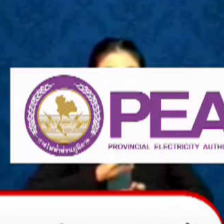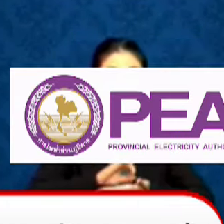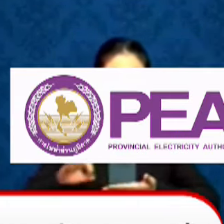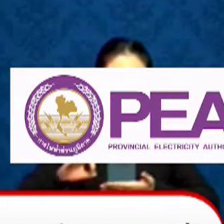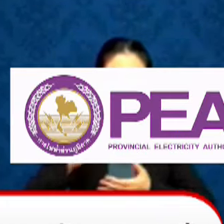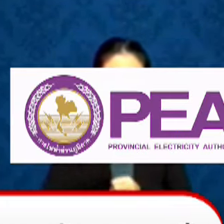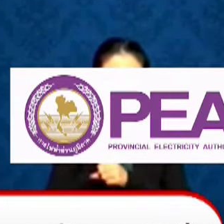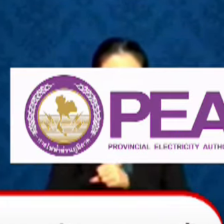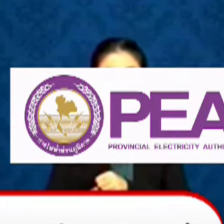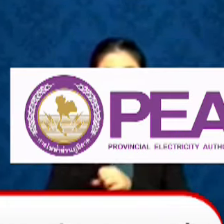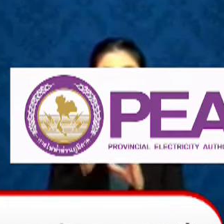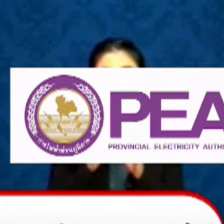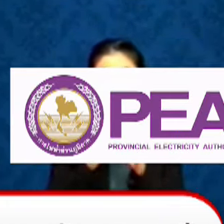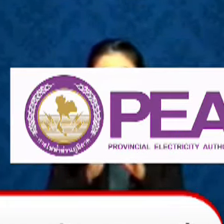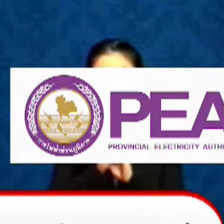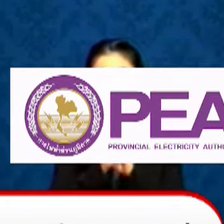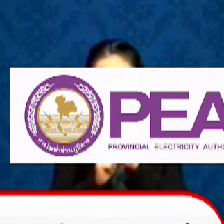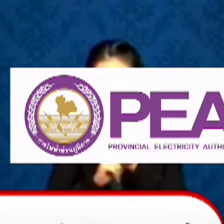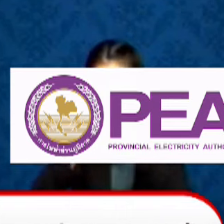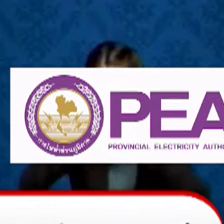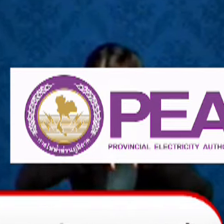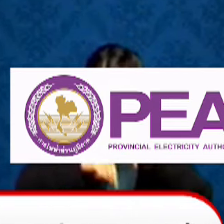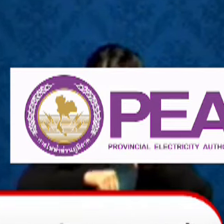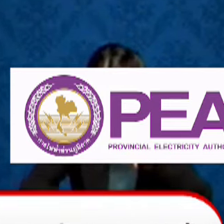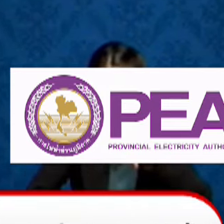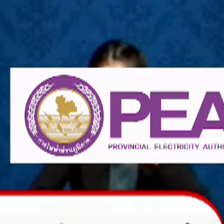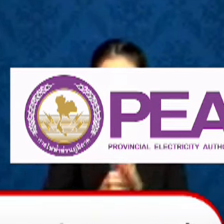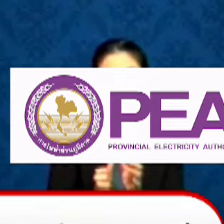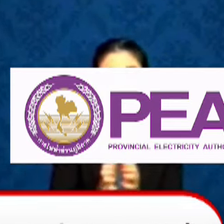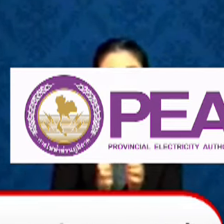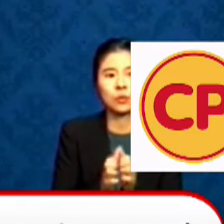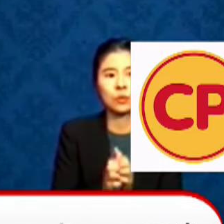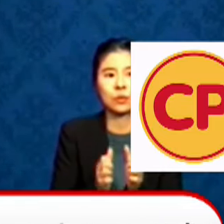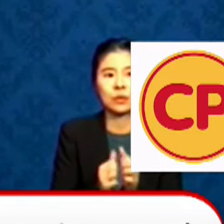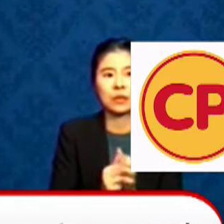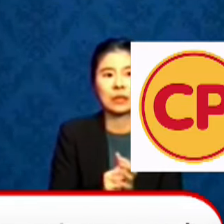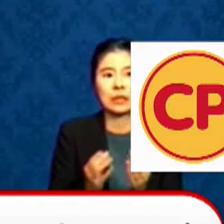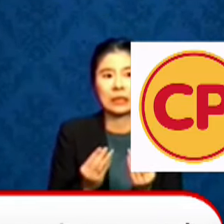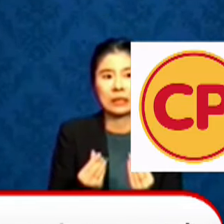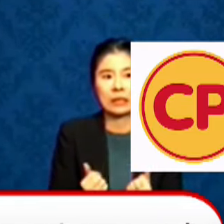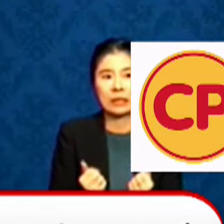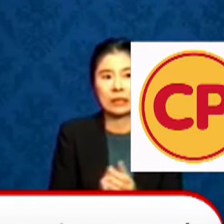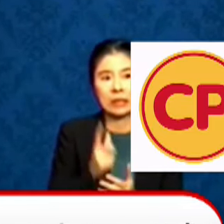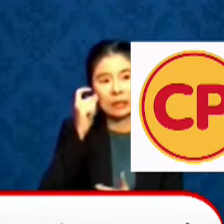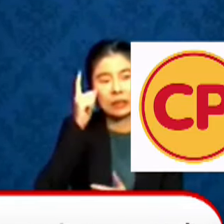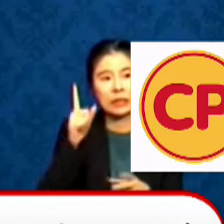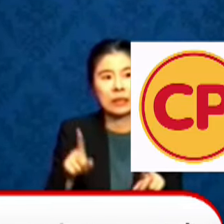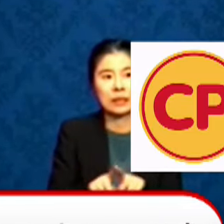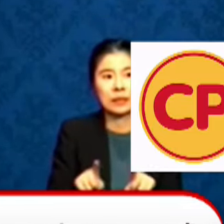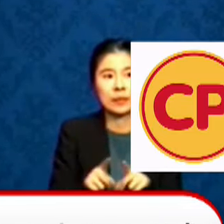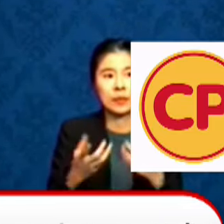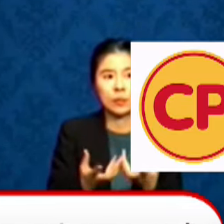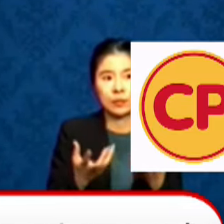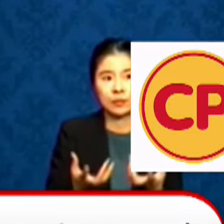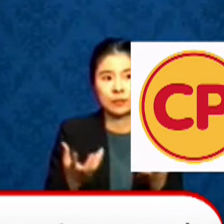ที่ซับซ้อนพอสมควรผมคงอธิบายได้ทั้งหมดไม่ได้นะครับแต่ก็เข้าใจพอๆกับท่านนั่นแหละครับแต่มันเรื่องทรัพย์อิ